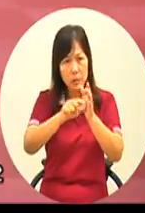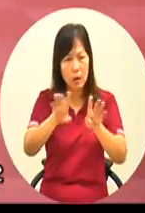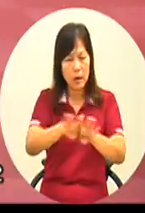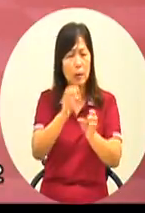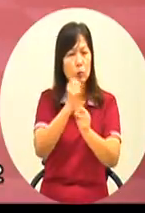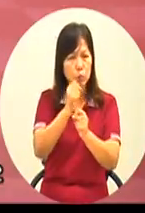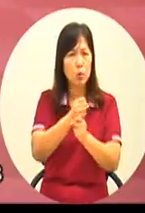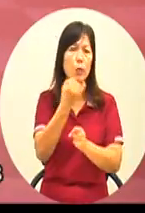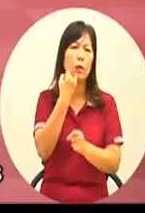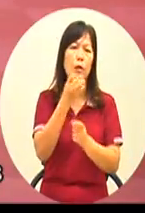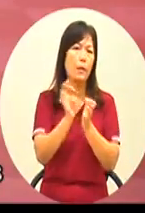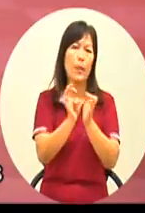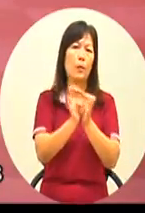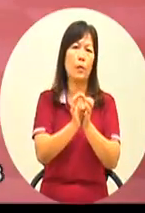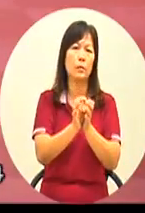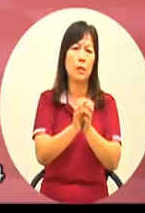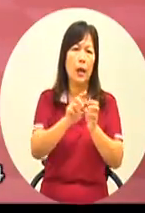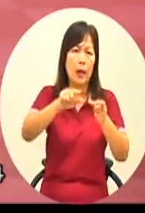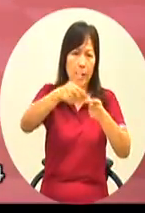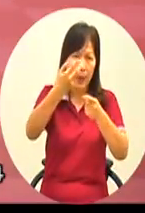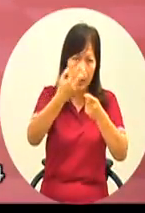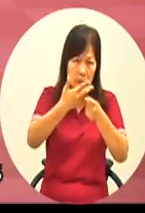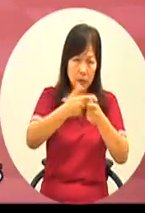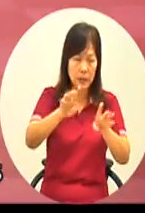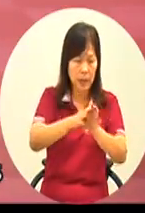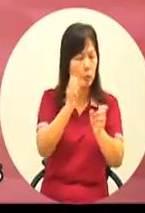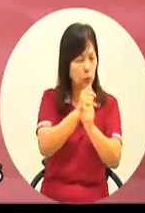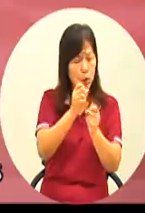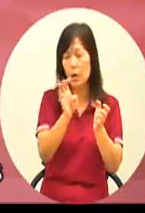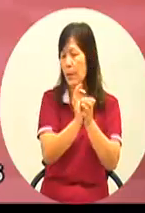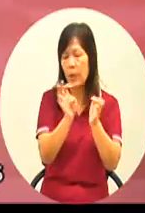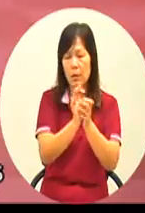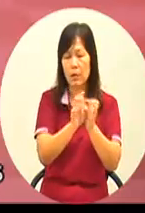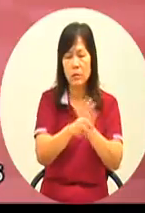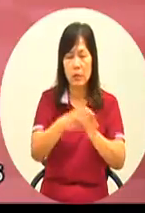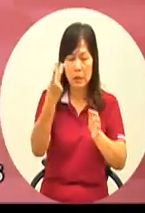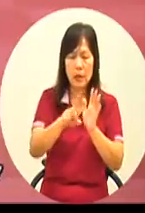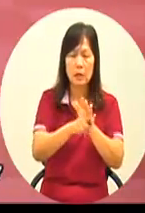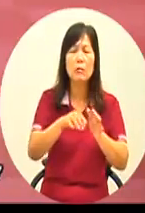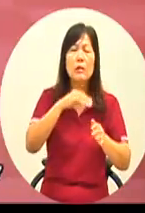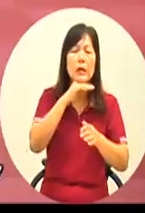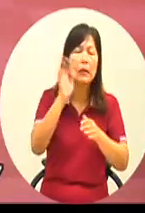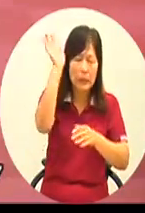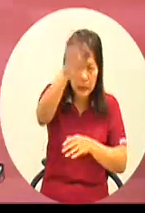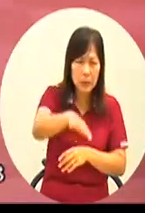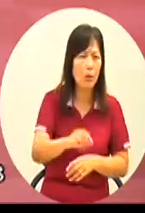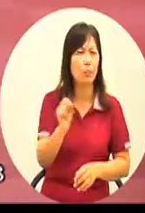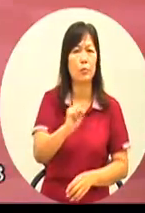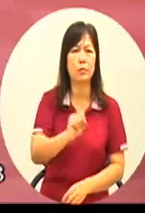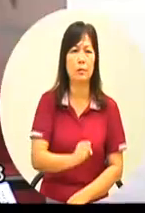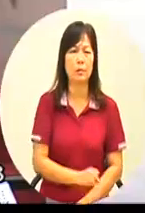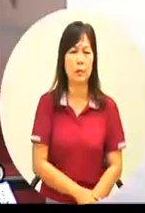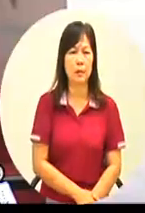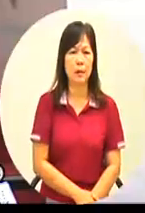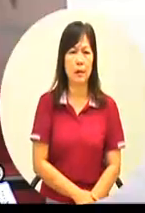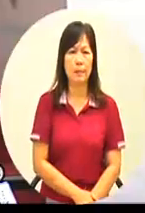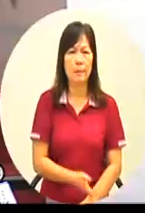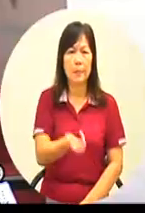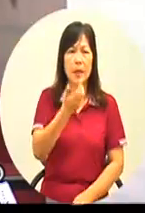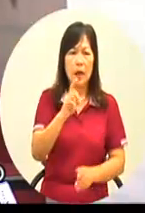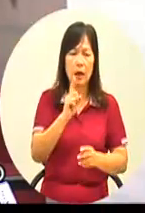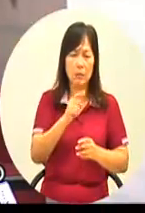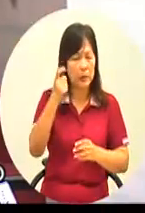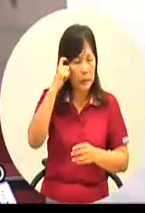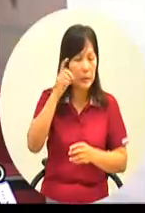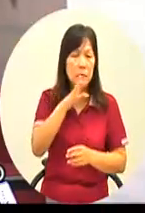有关系，你甚至可以在107年启动也没有关系，请你不要在铁路地下化之后，好不好？ 我想哦，刚才的意思就是说，